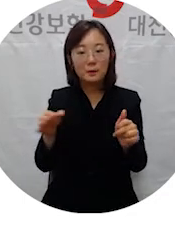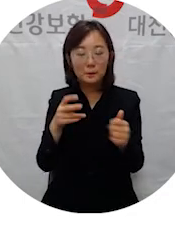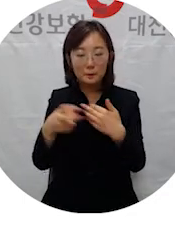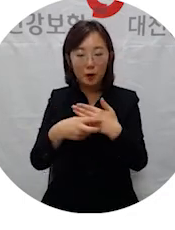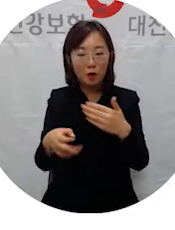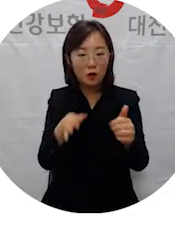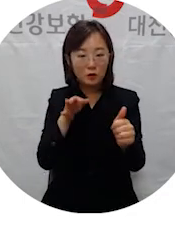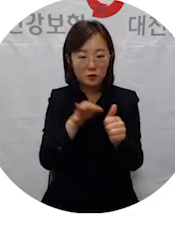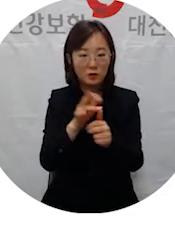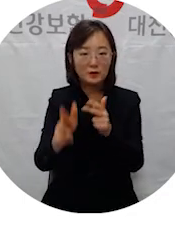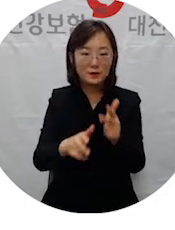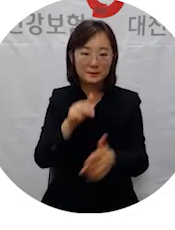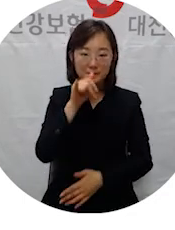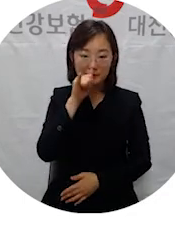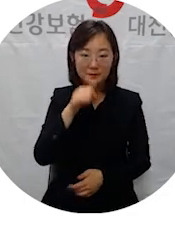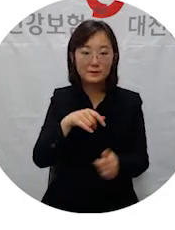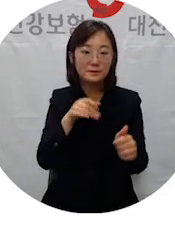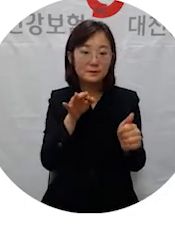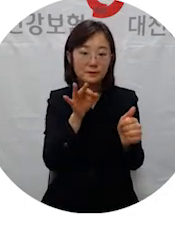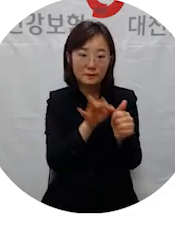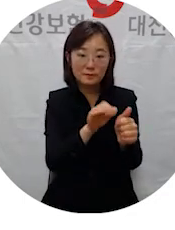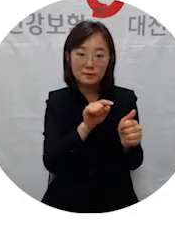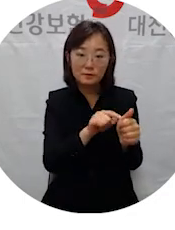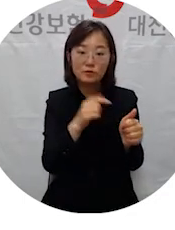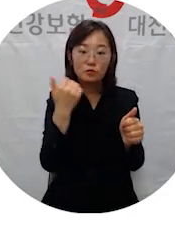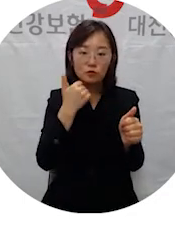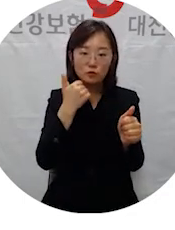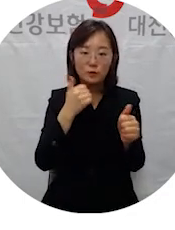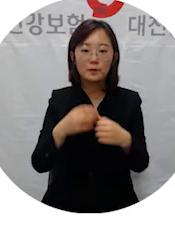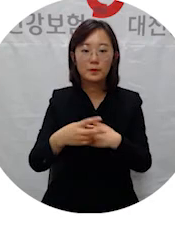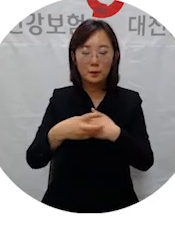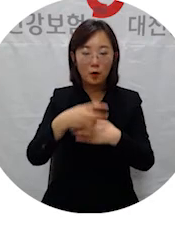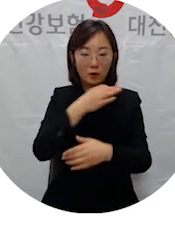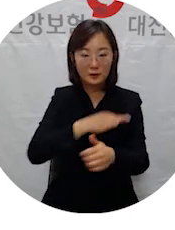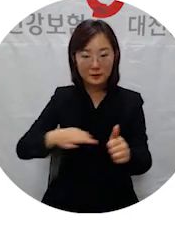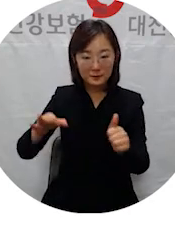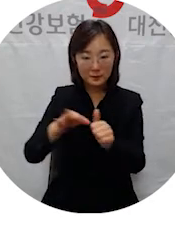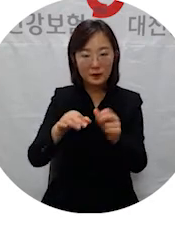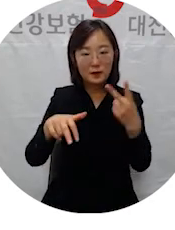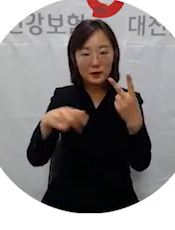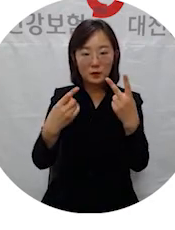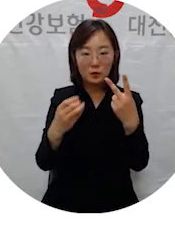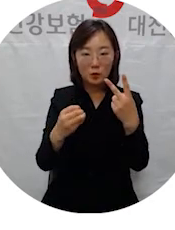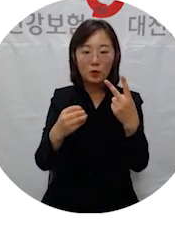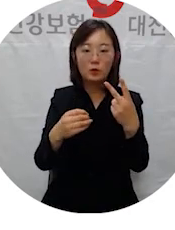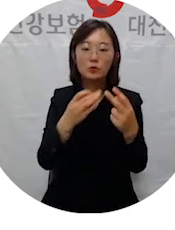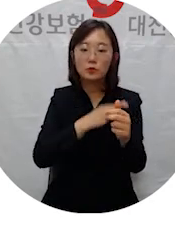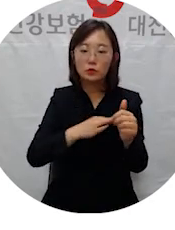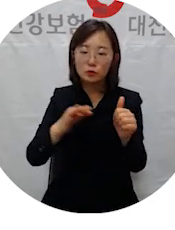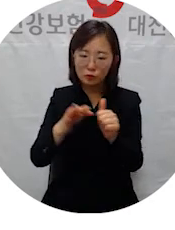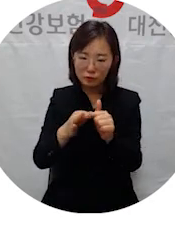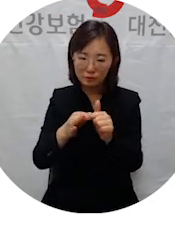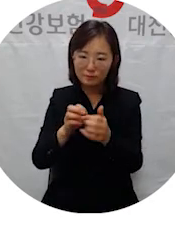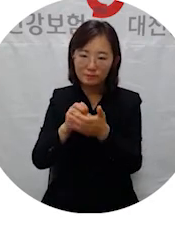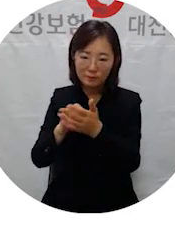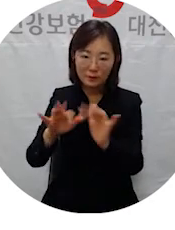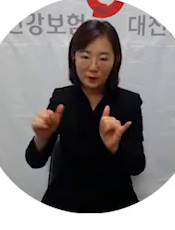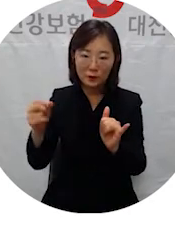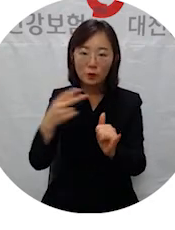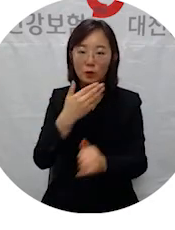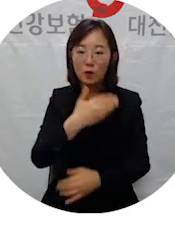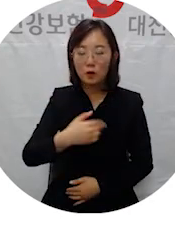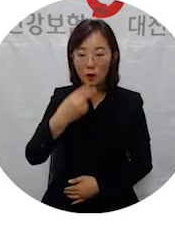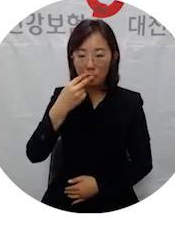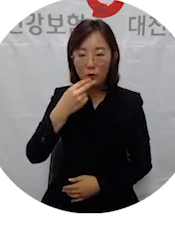있습니다. 지원 대상은 의료급여 2종 수급자 중 장애인으로 등록된 자와